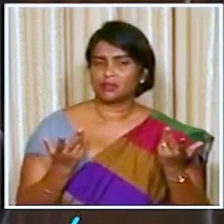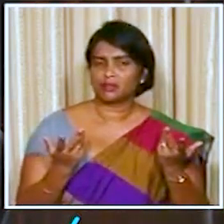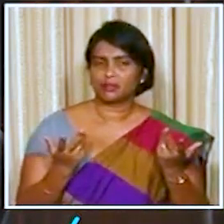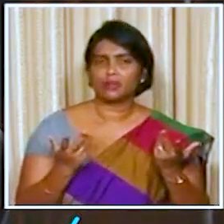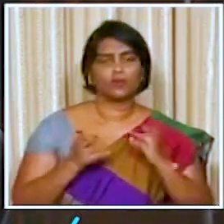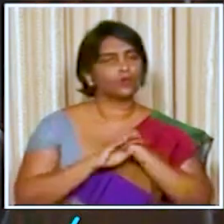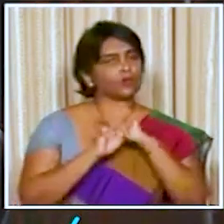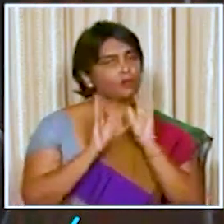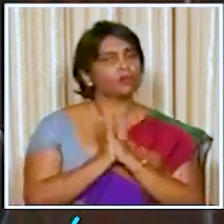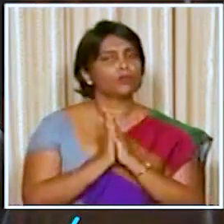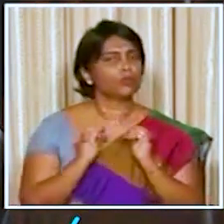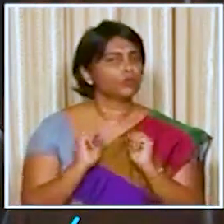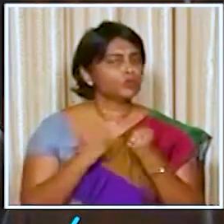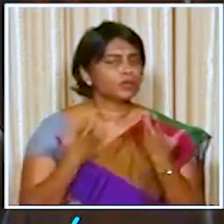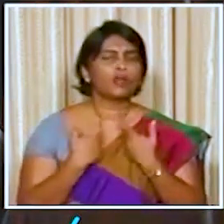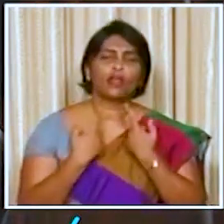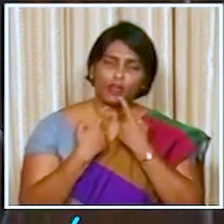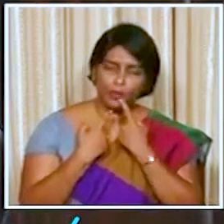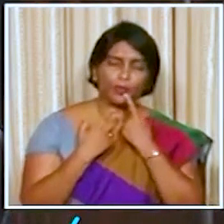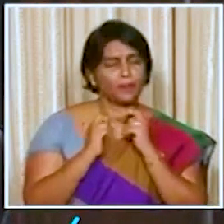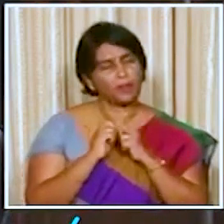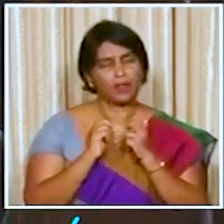ගේන්නේ? ඒ සියල්ල උත්සාහ කළා බැරි නම් ඔව් කමක් නැහැ.